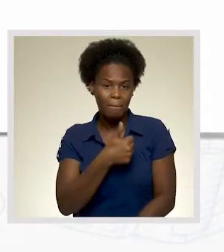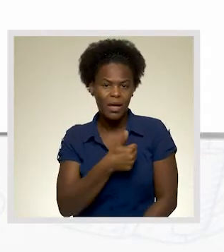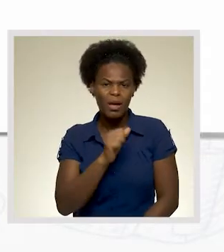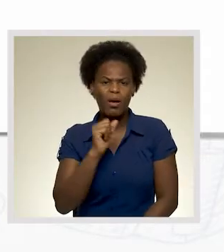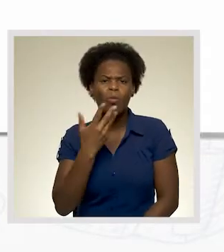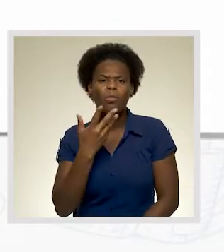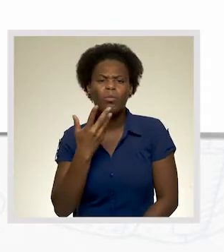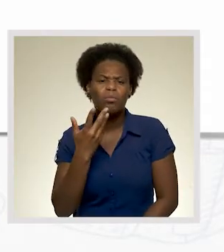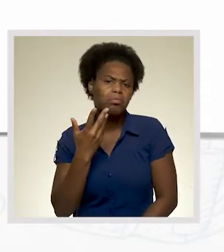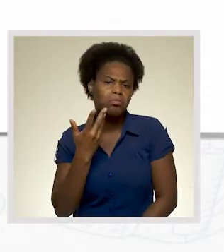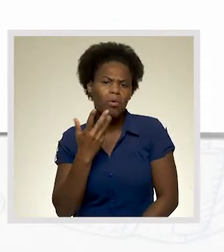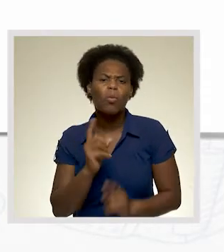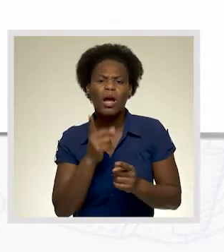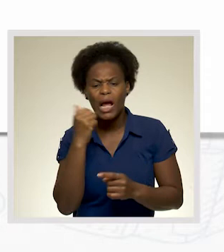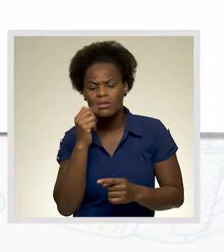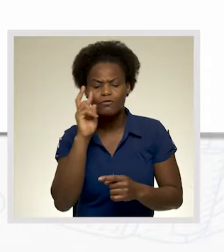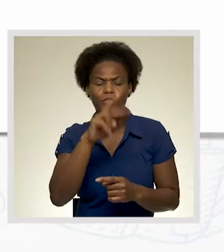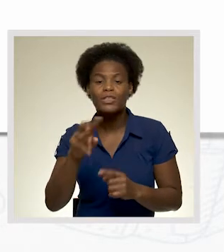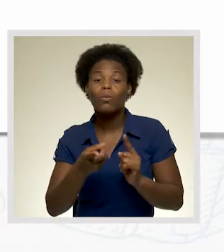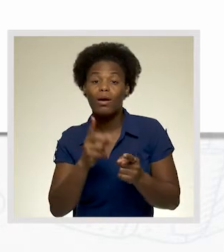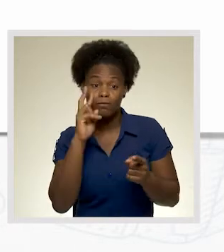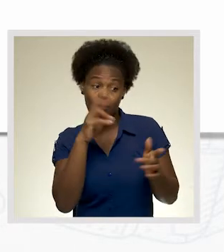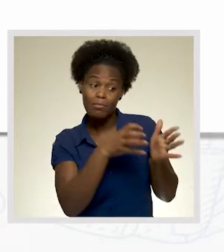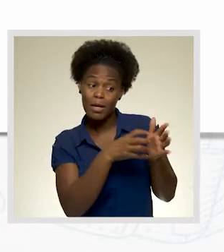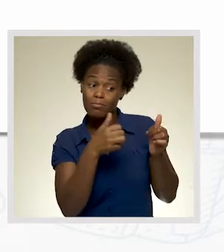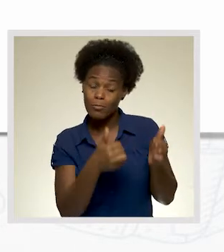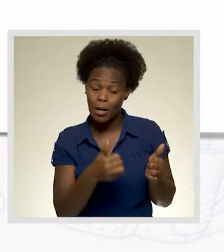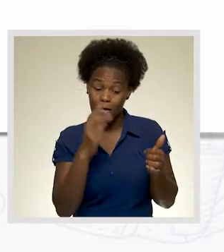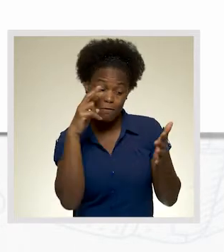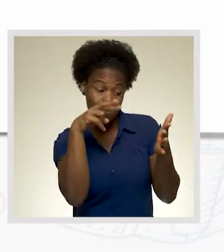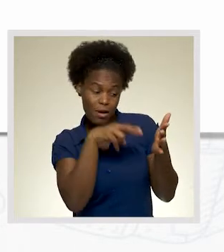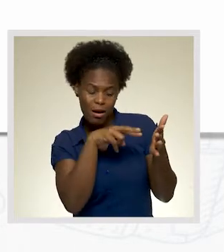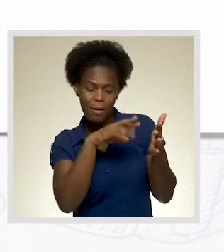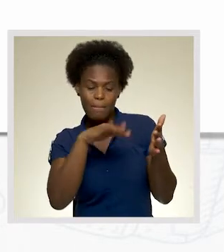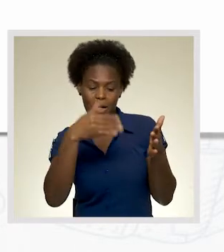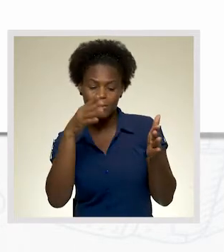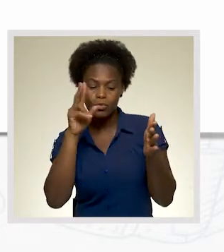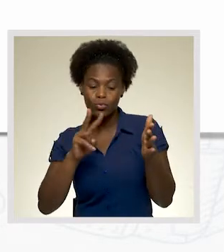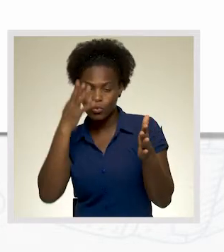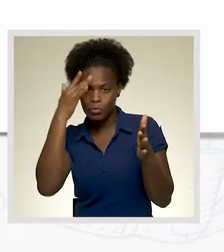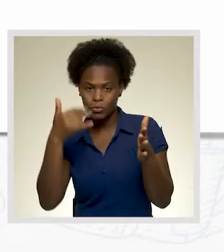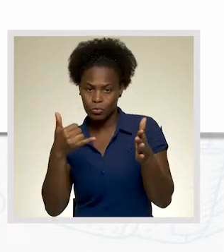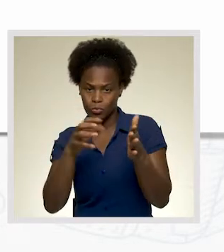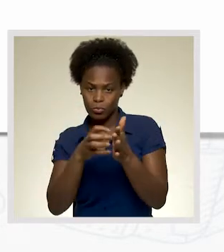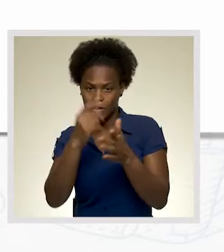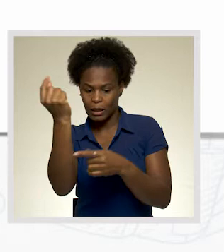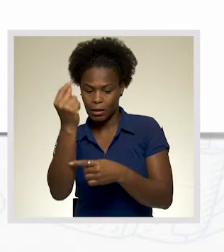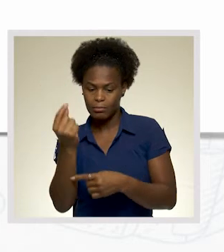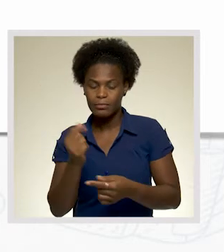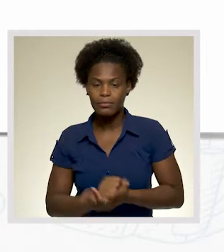Qu'ont-ils visité? Regardez bien l'image, surtout deuxième